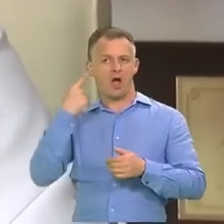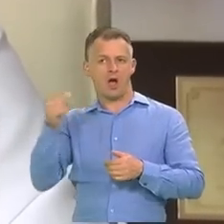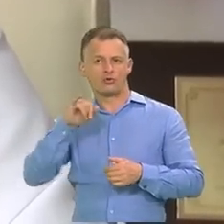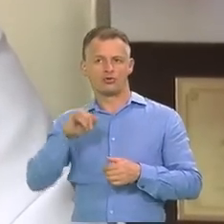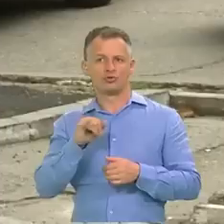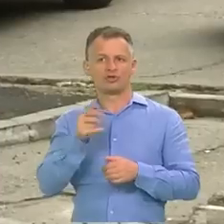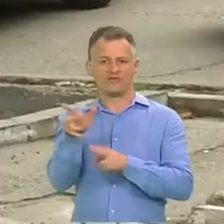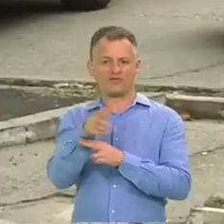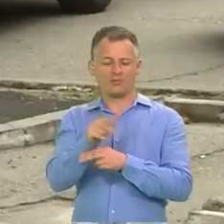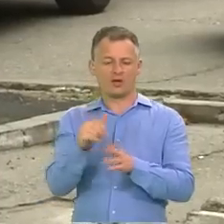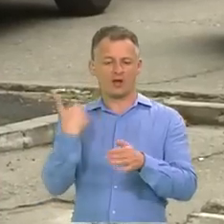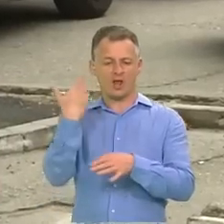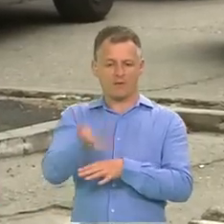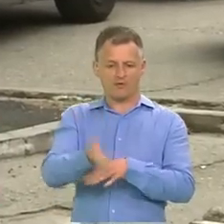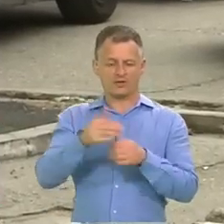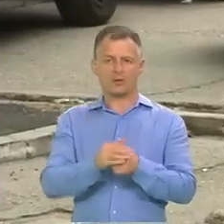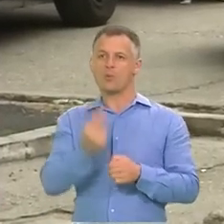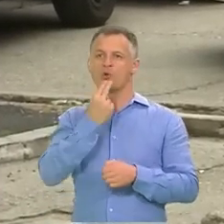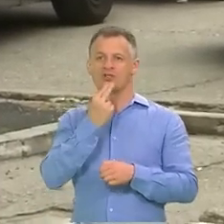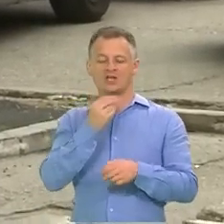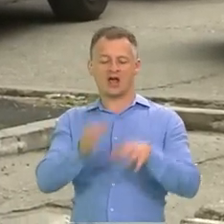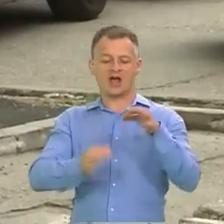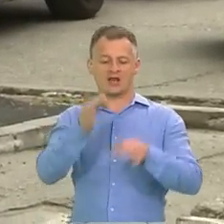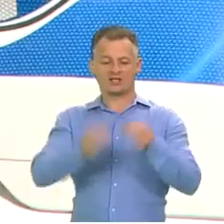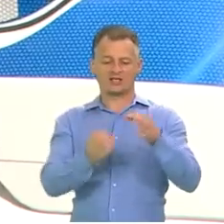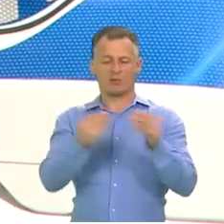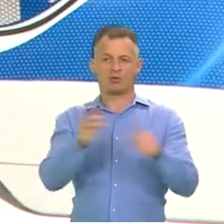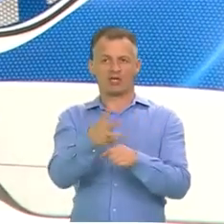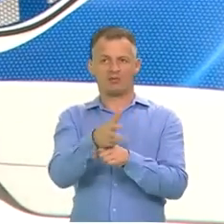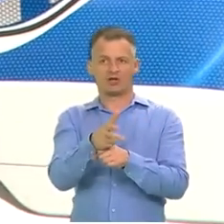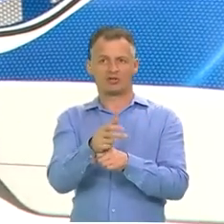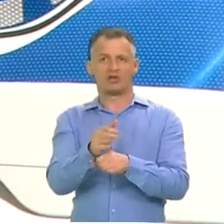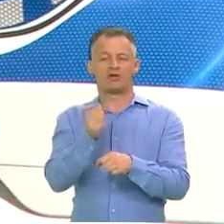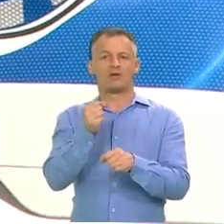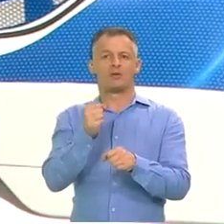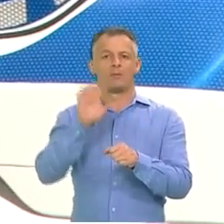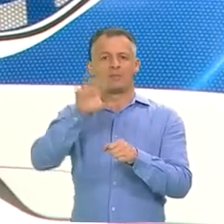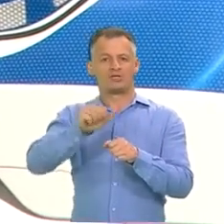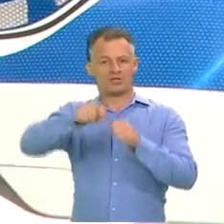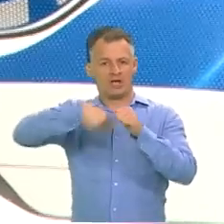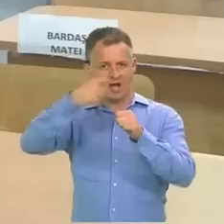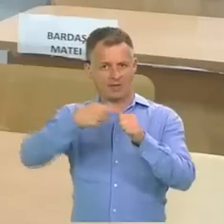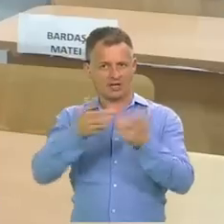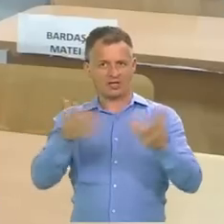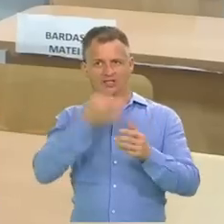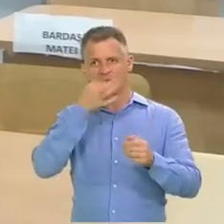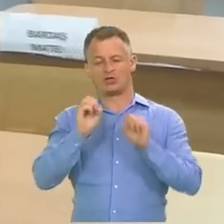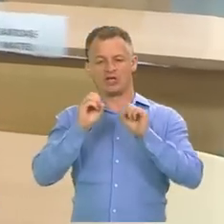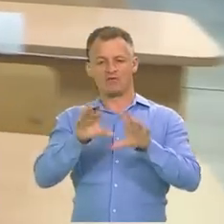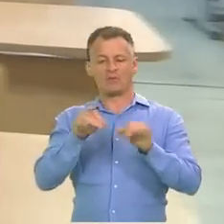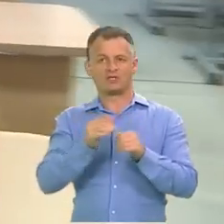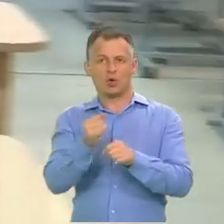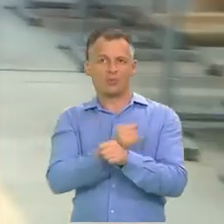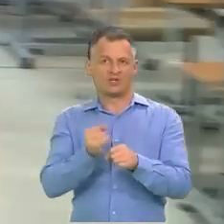la dispoziție. Poliția analizează acum și mai multe imagini filmate de camerele de supraveghere pe care, spun surse din anchetă, se